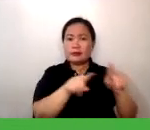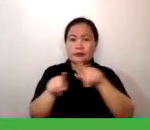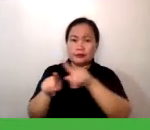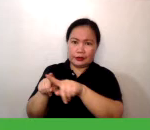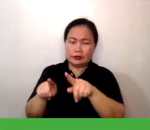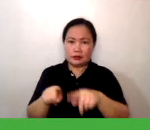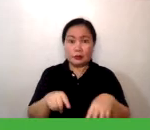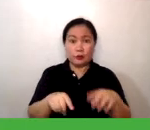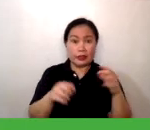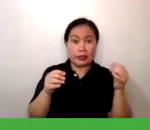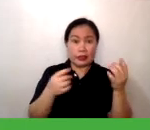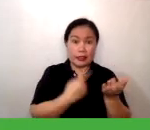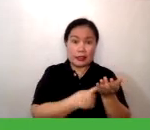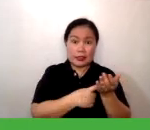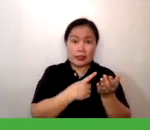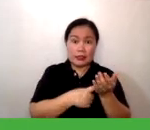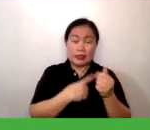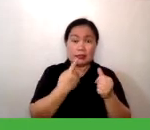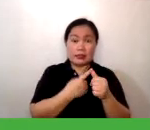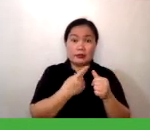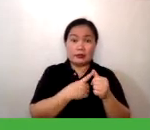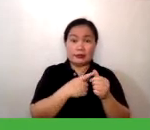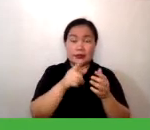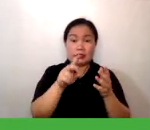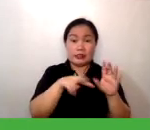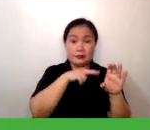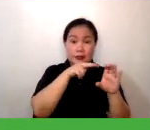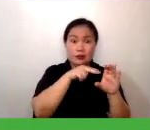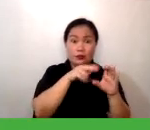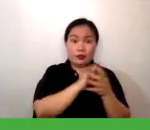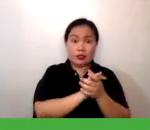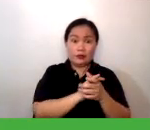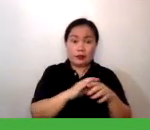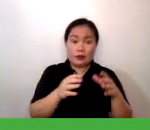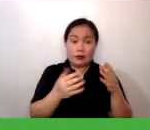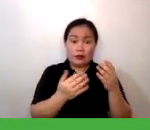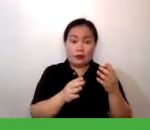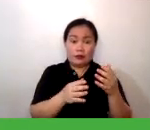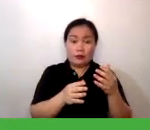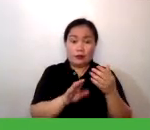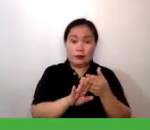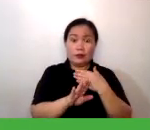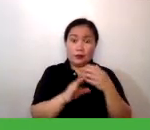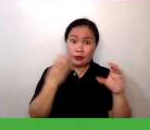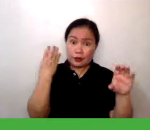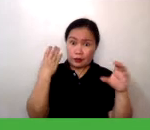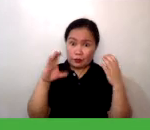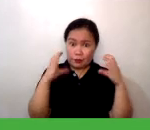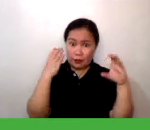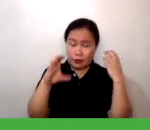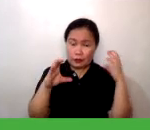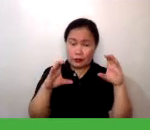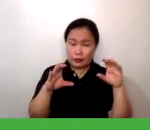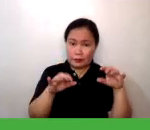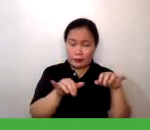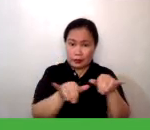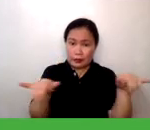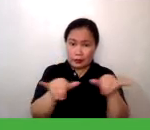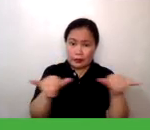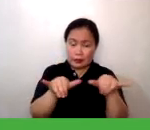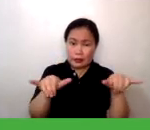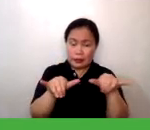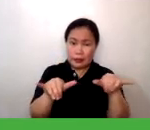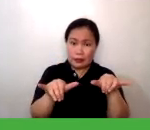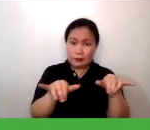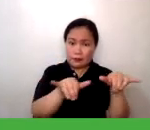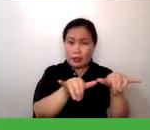sana pinanood yun. Dapat, bago tayo mag-compare, dapat pareho muna sila ng units of measure.